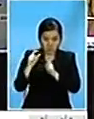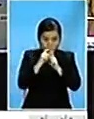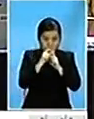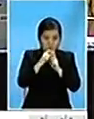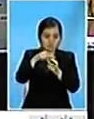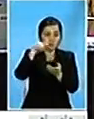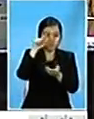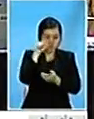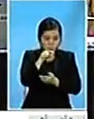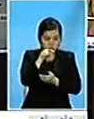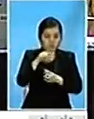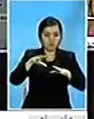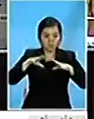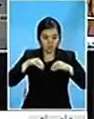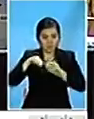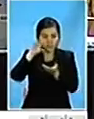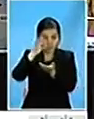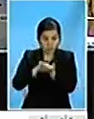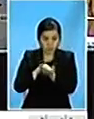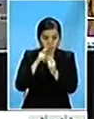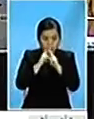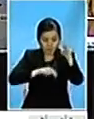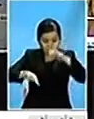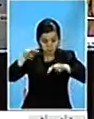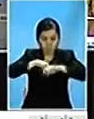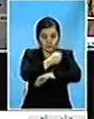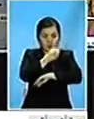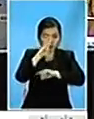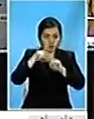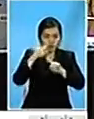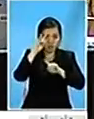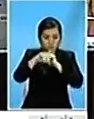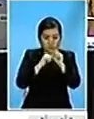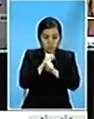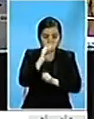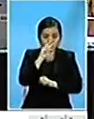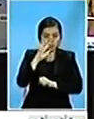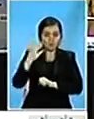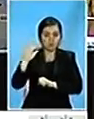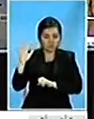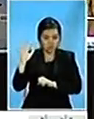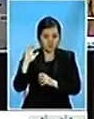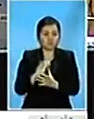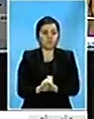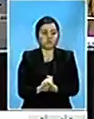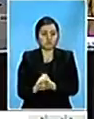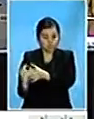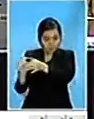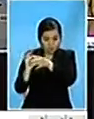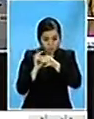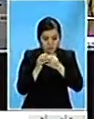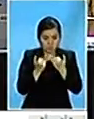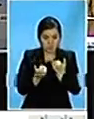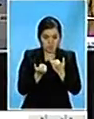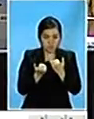ำร้องไว้พิจารณาวินิจฉัยเมื่อวันที่14สิงหาคม2555จึงเป็นผลให้พันตำรว